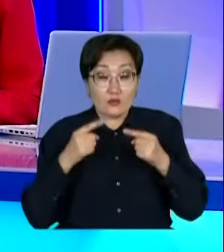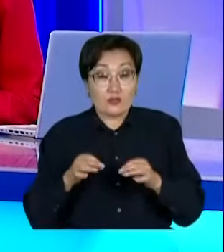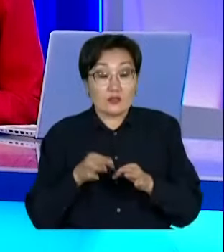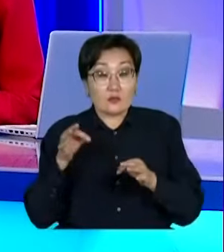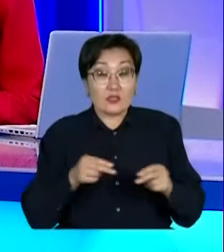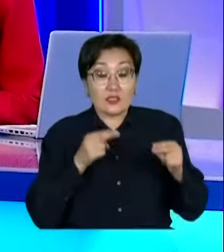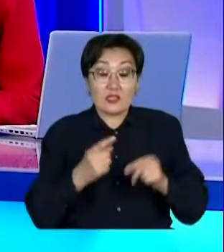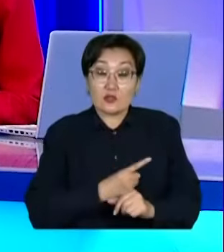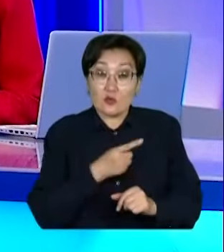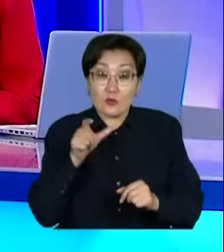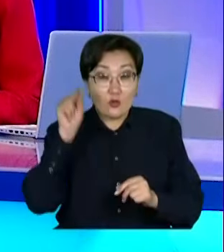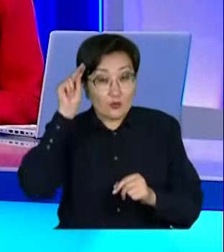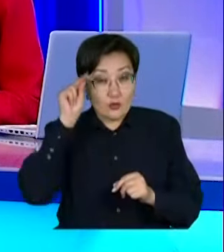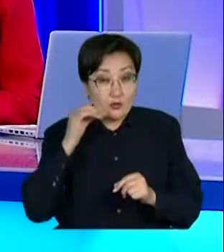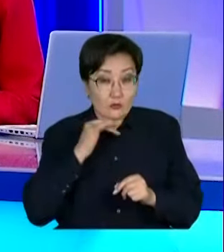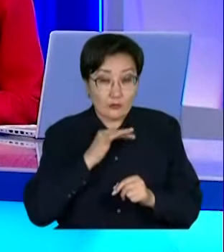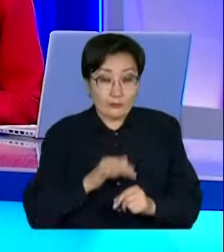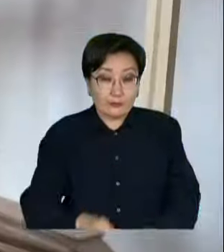келген шеберлердің де үйренері көп.